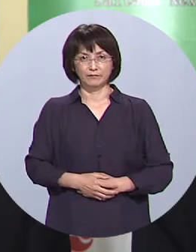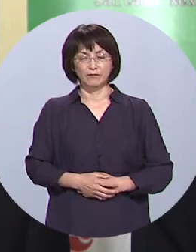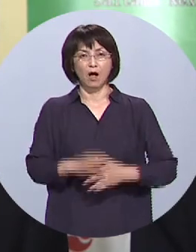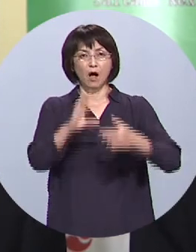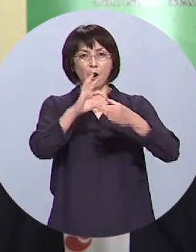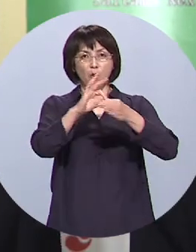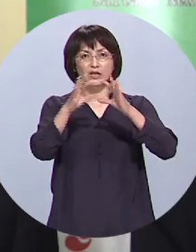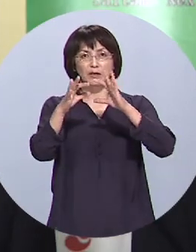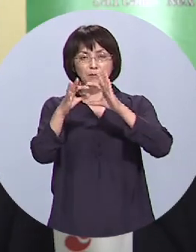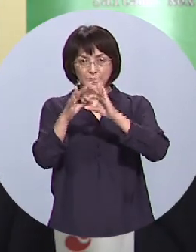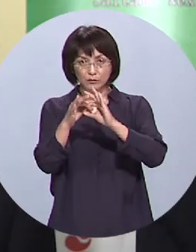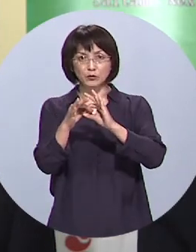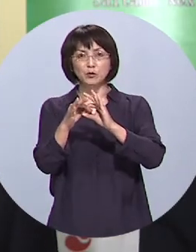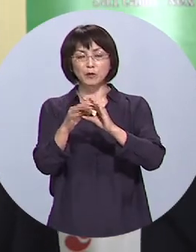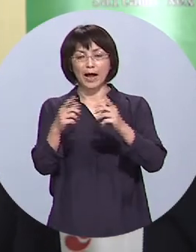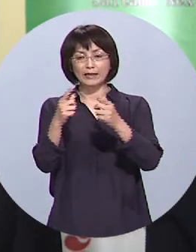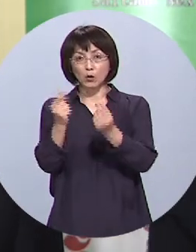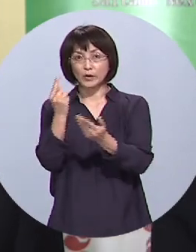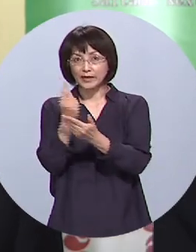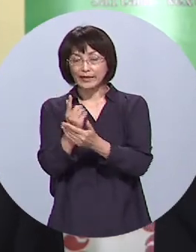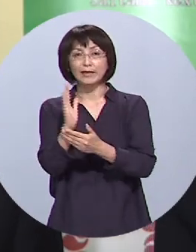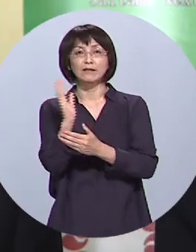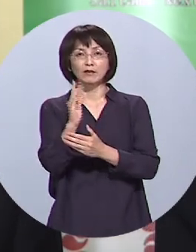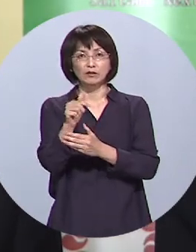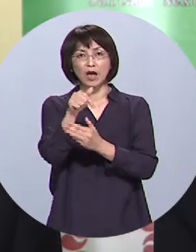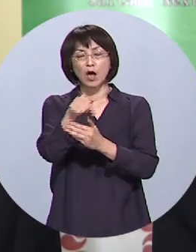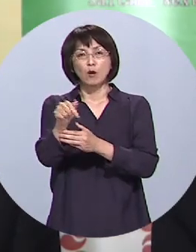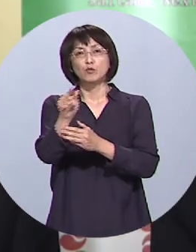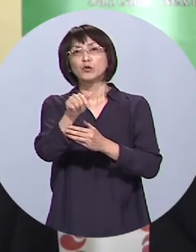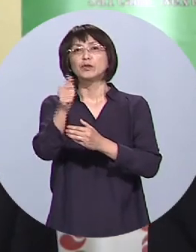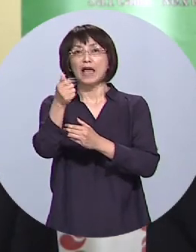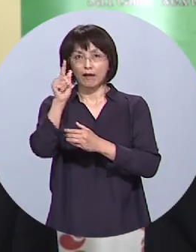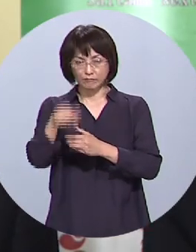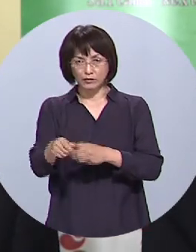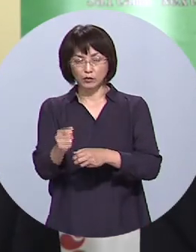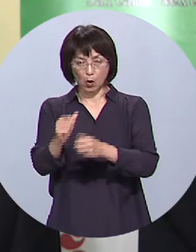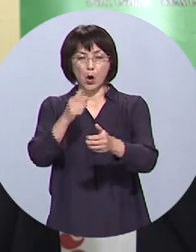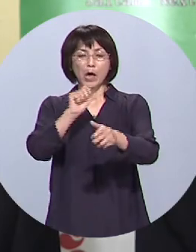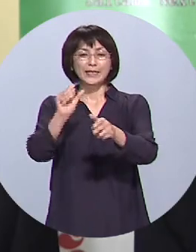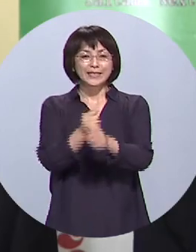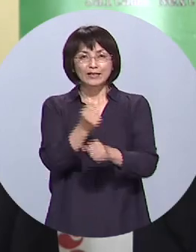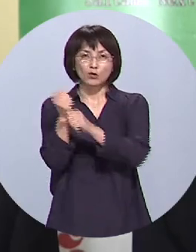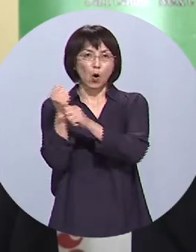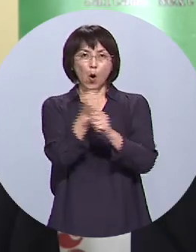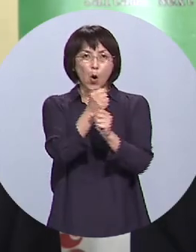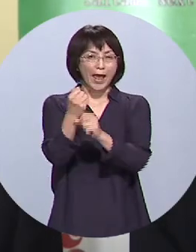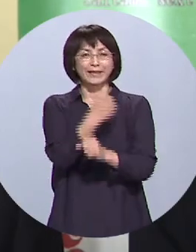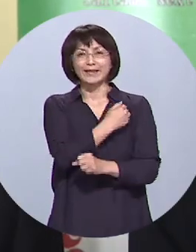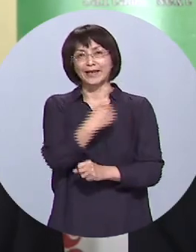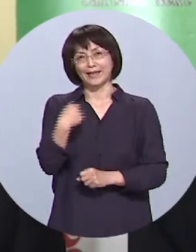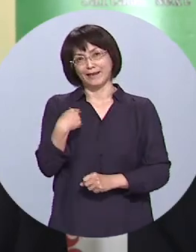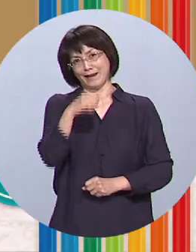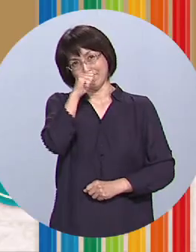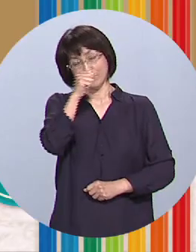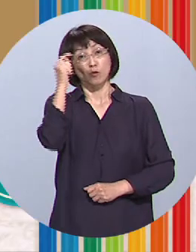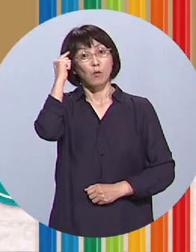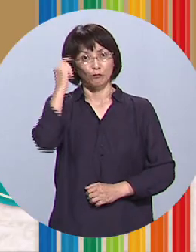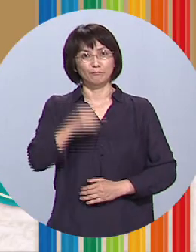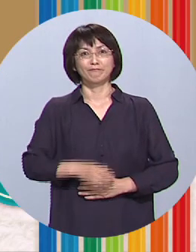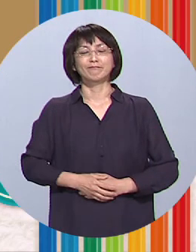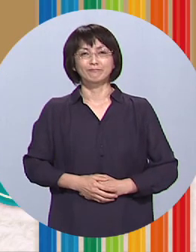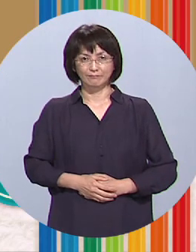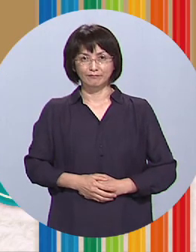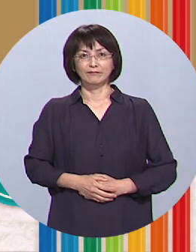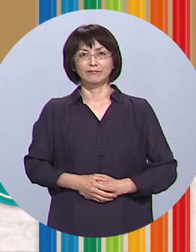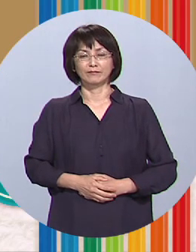リンピックで日本だけではなくブータンの選手も応援できる人がたくさん増えるといいなと思ってます。